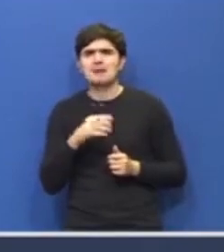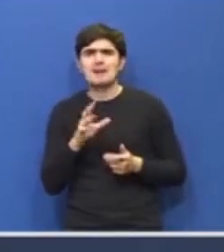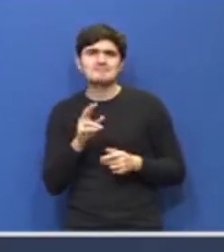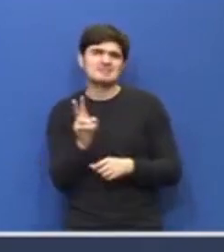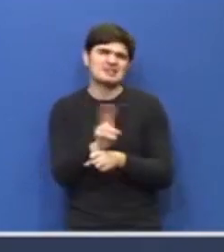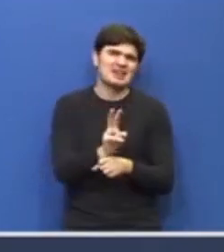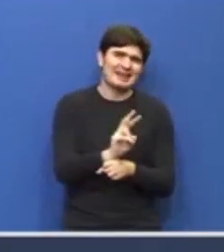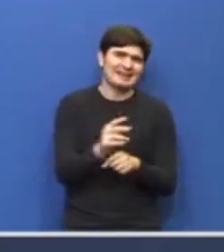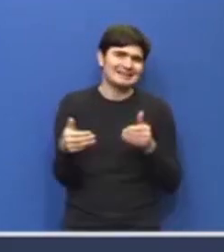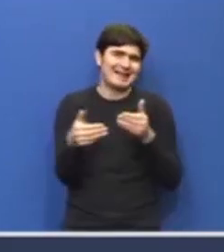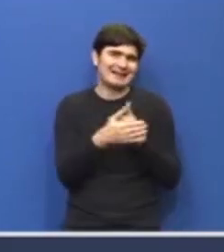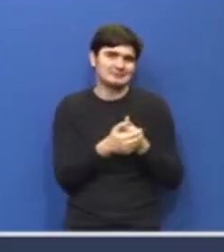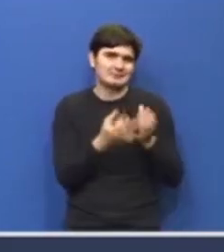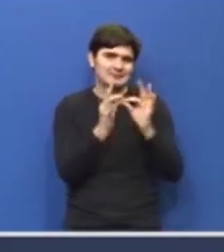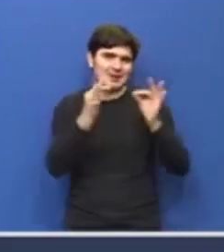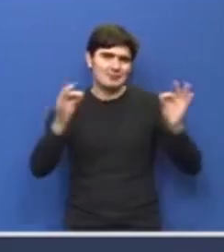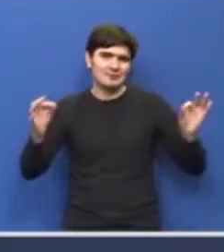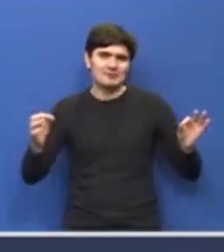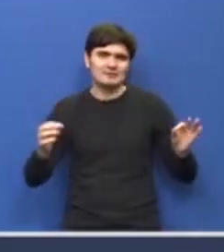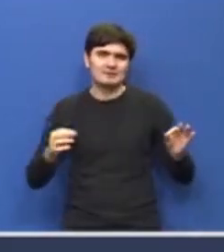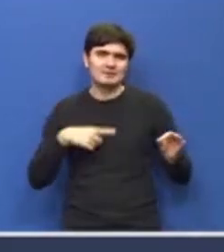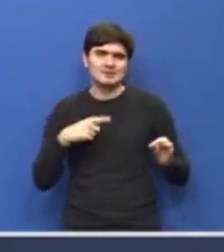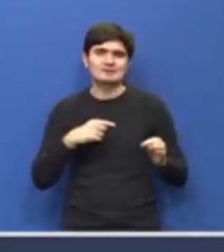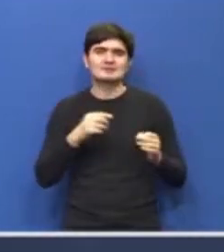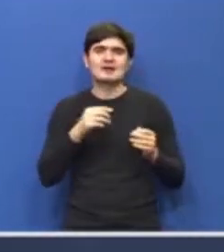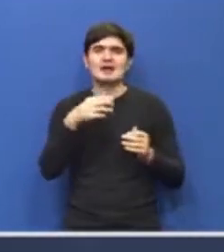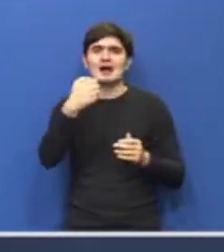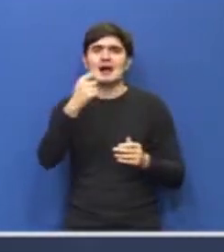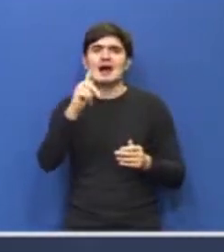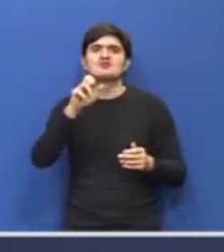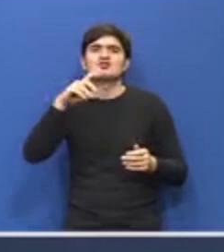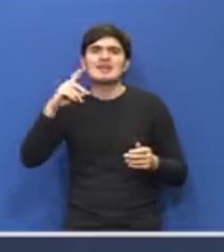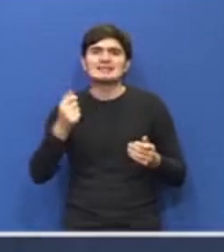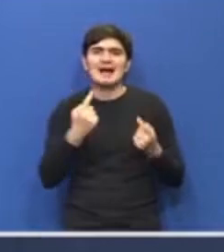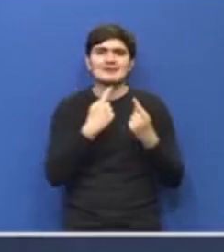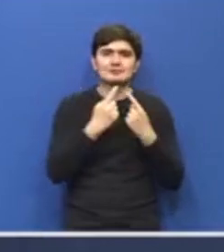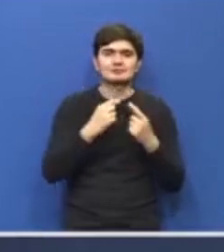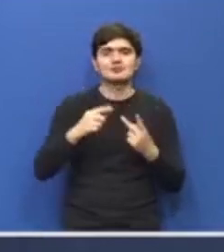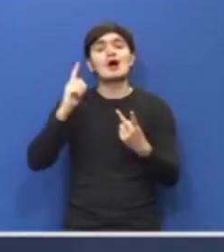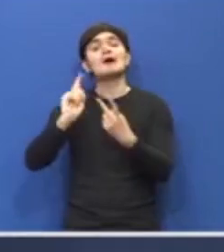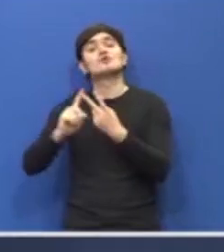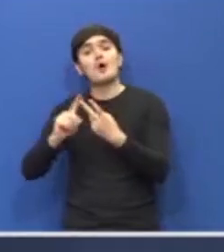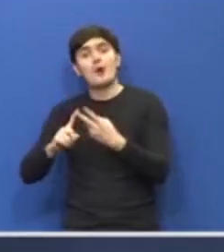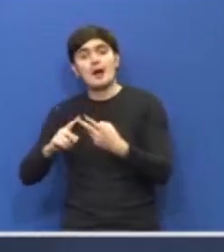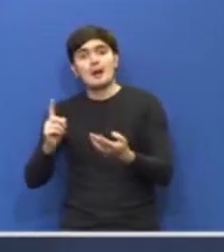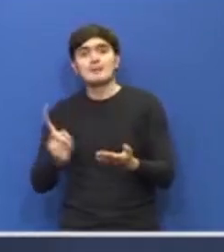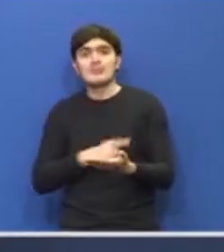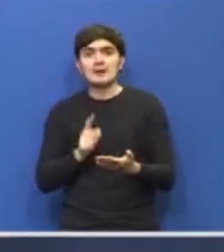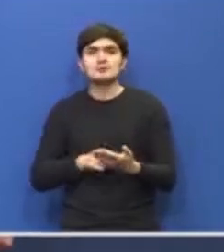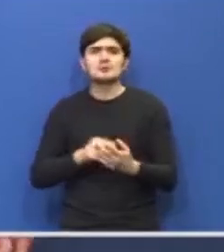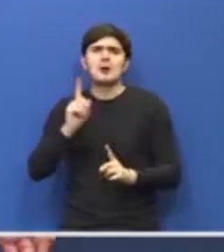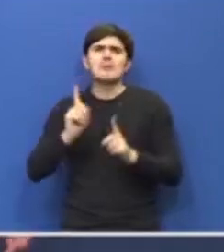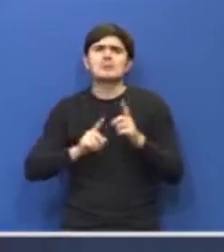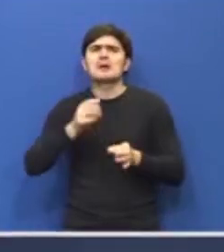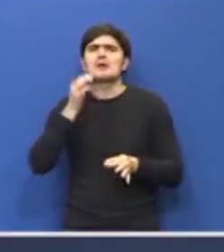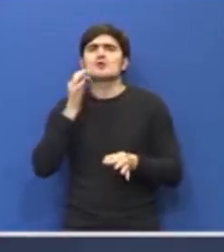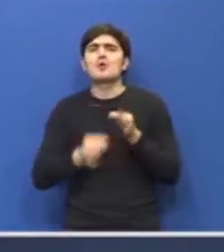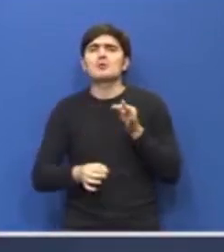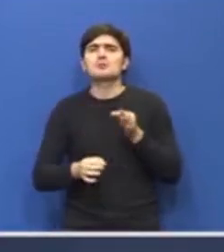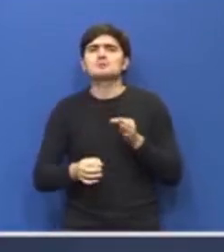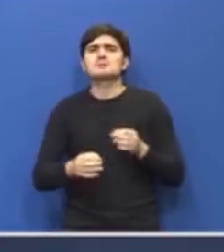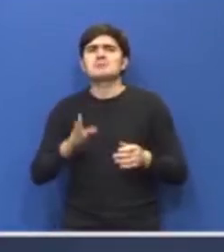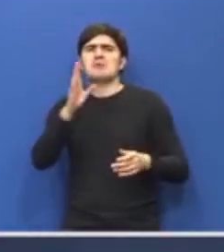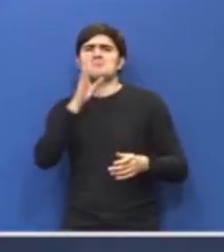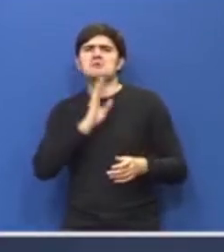șiret, așa, era ascuns în frazare că de fapt este tema, agenda discuții, iar pe a doua pagină erau niște concluzii, cum să spun,